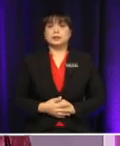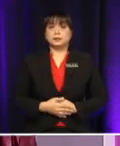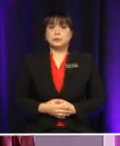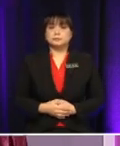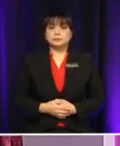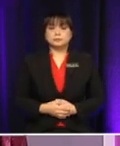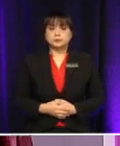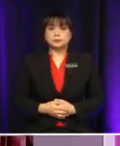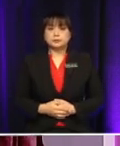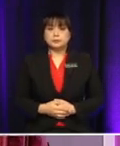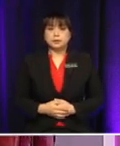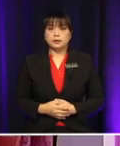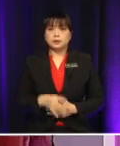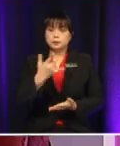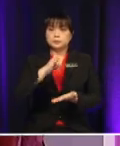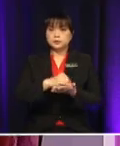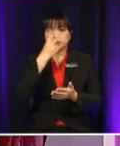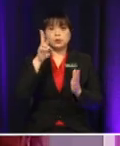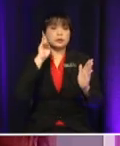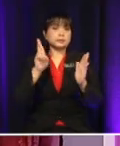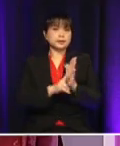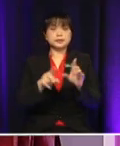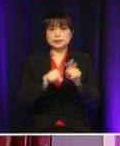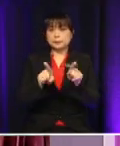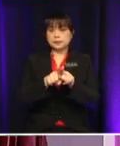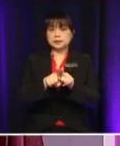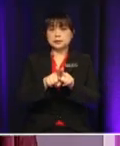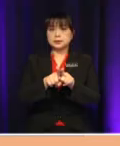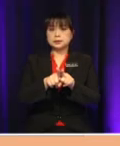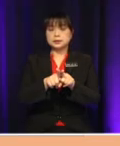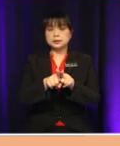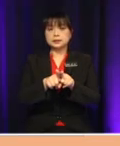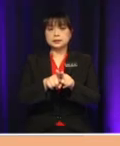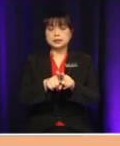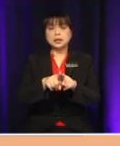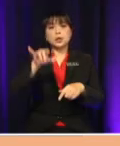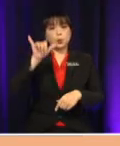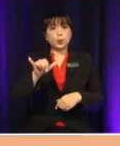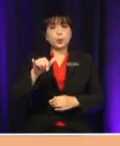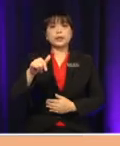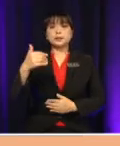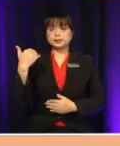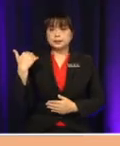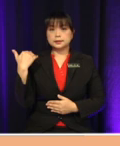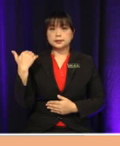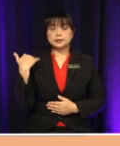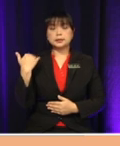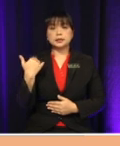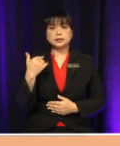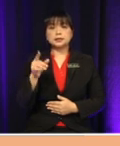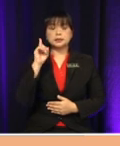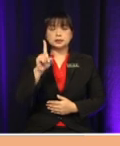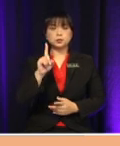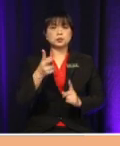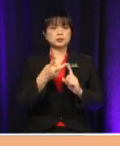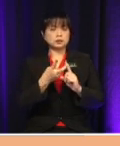yang seterusnya gambar aja yang sama Why terdiri pada oke satu daripada